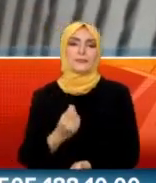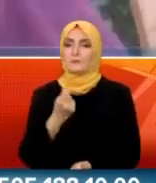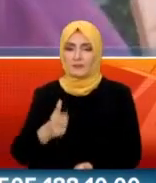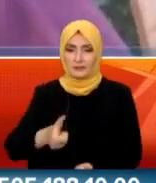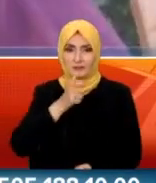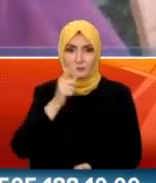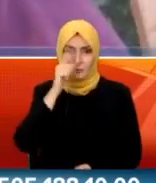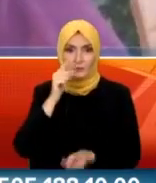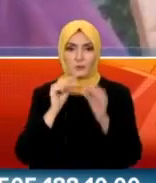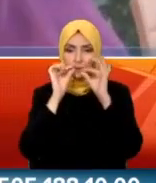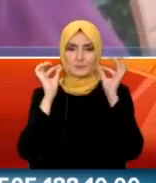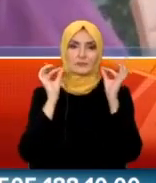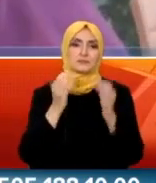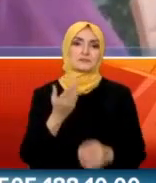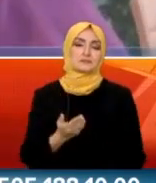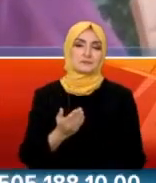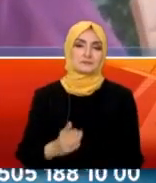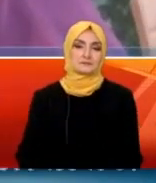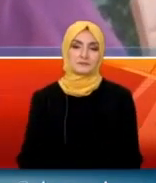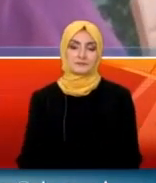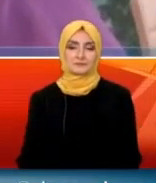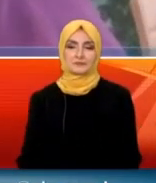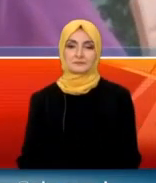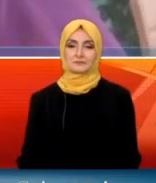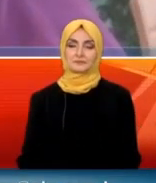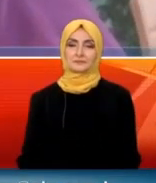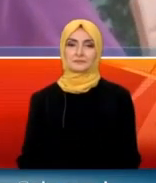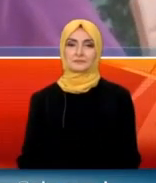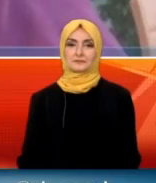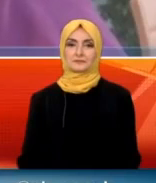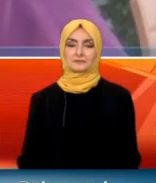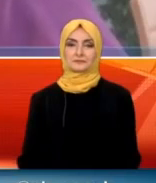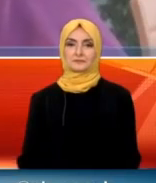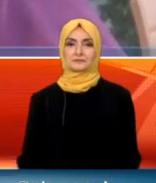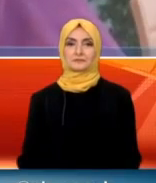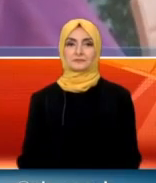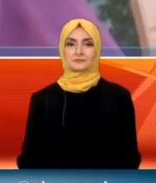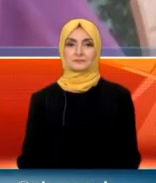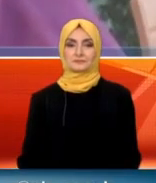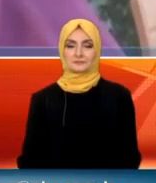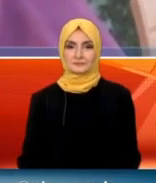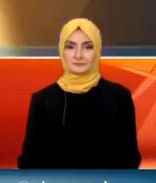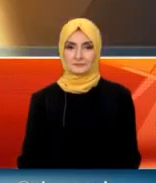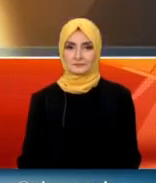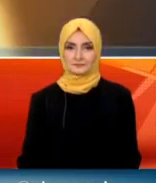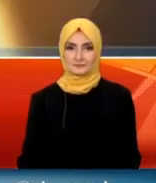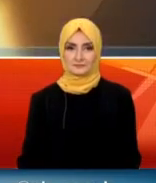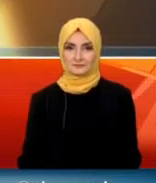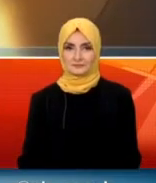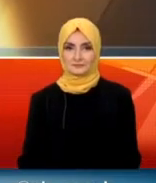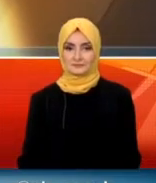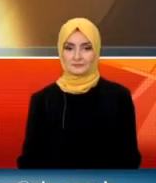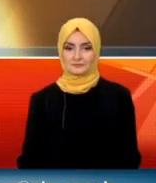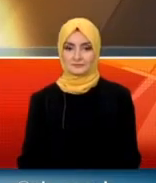sayesinde sağladı. Bugünkü parayla olsa 50 milyon liradan, 50 bin liradan aşağı değildir. Yani aylığım en az.